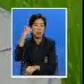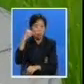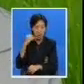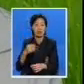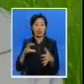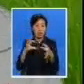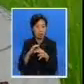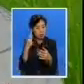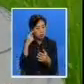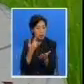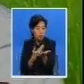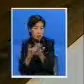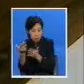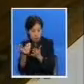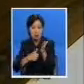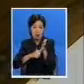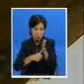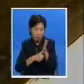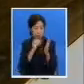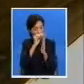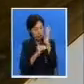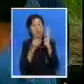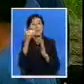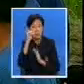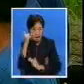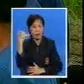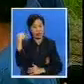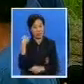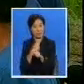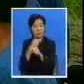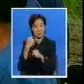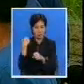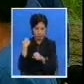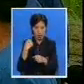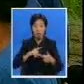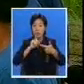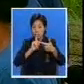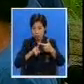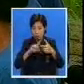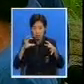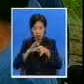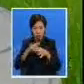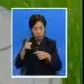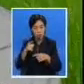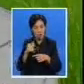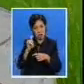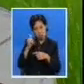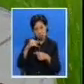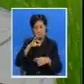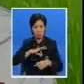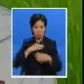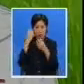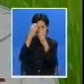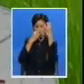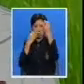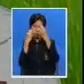ซื้อจำนำหรืออะไรในบางพื้นที่ก็จะทำกันไปนะครับประการที่2เนี่ยต้องแก้ปัญหาความสับสนนิดหน่อยนะครับเพราะ